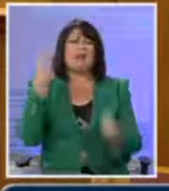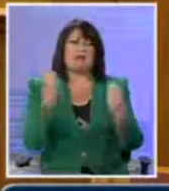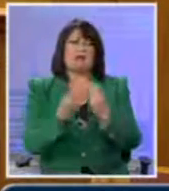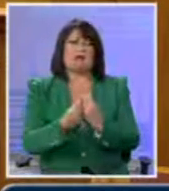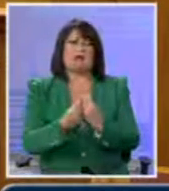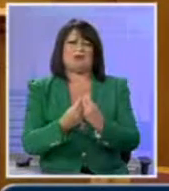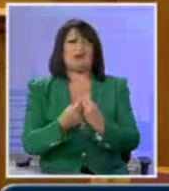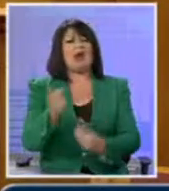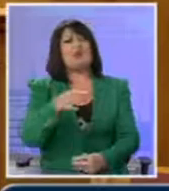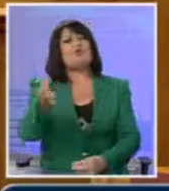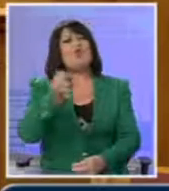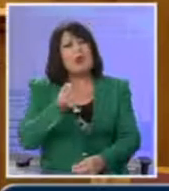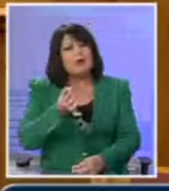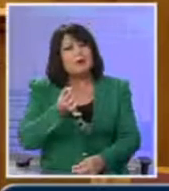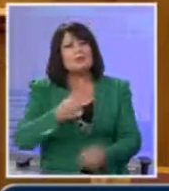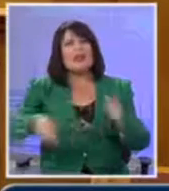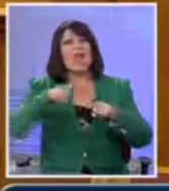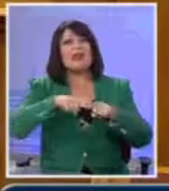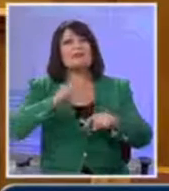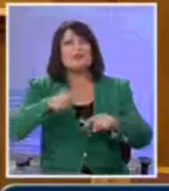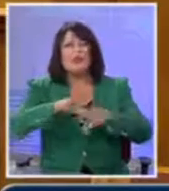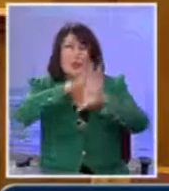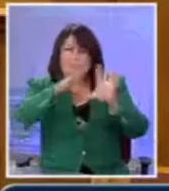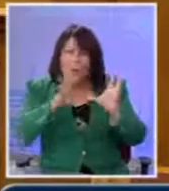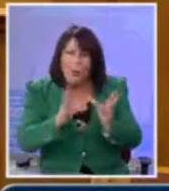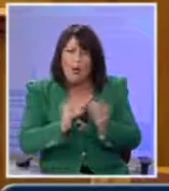την άποψη που λέει ότι οι Έλληνες μπορούν να τα κάνουν όλα.